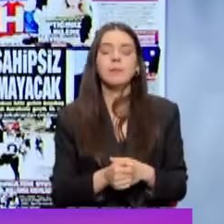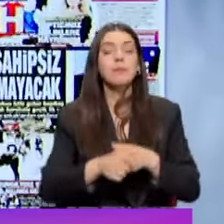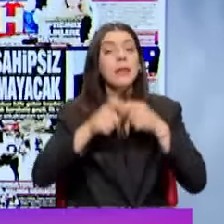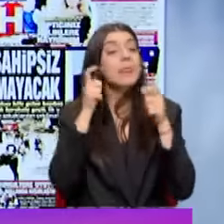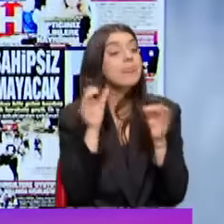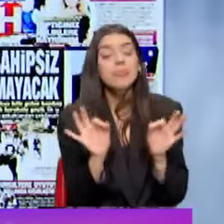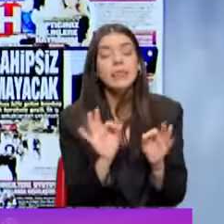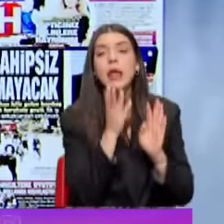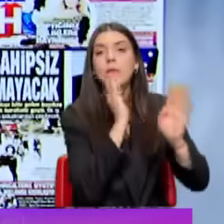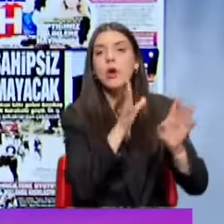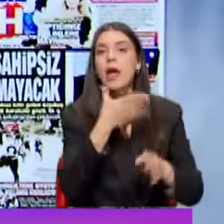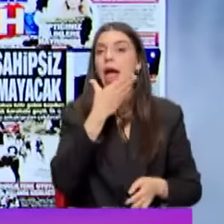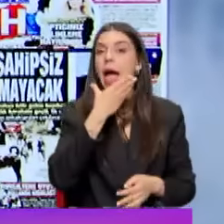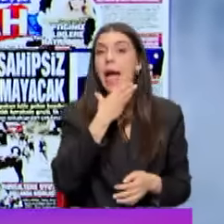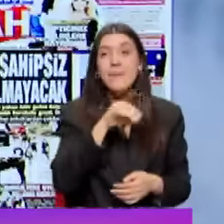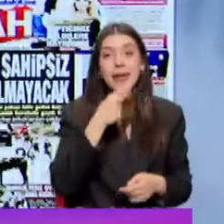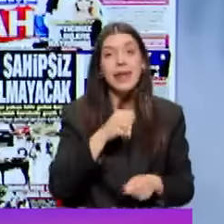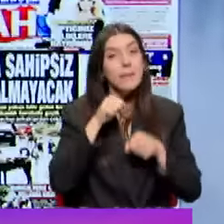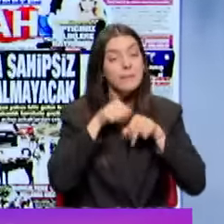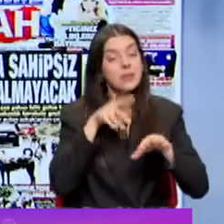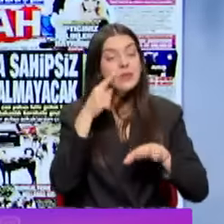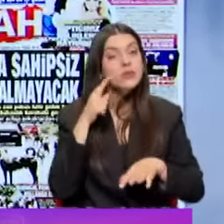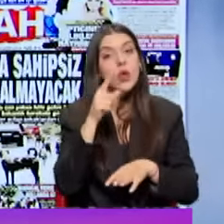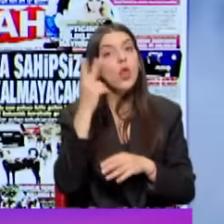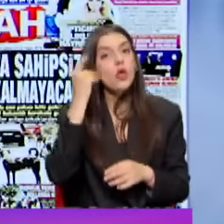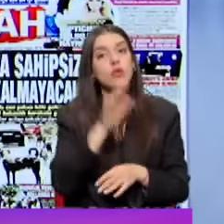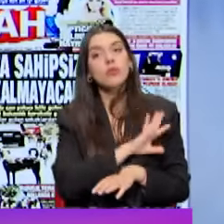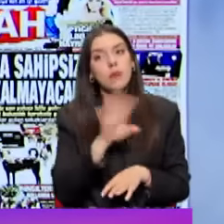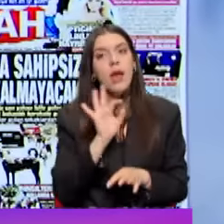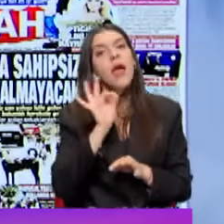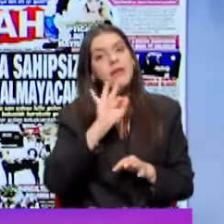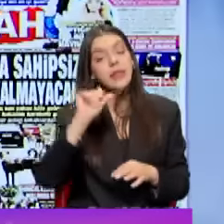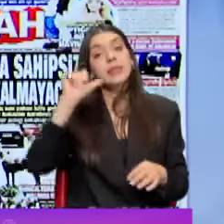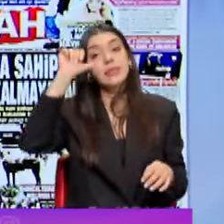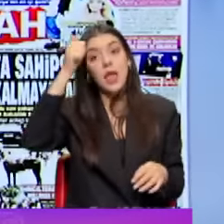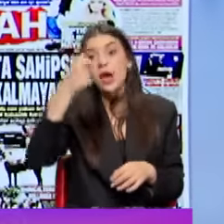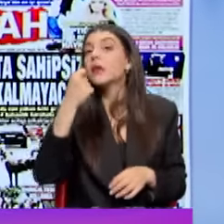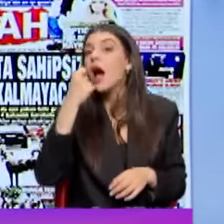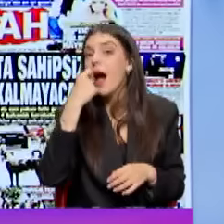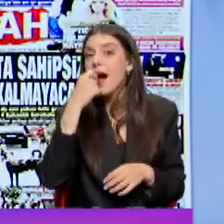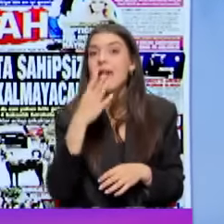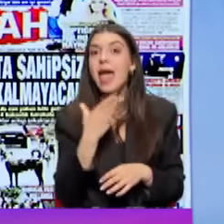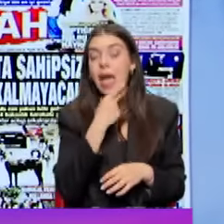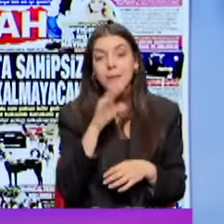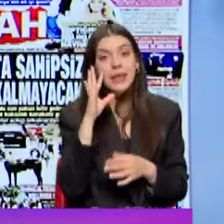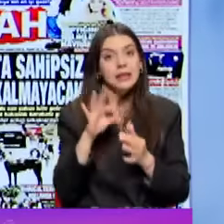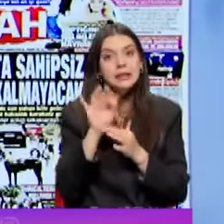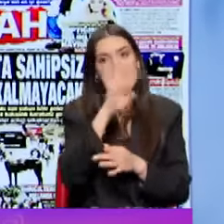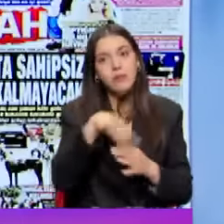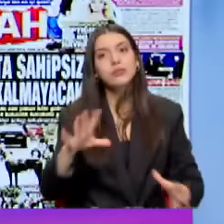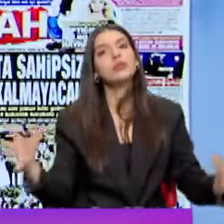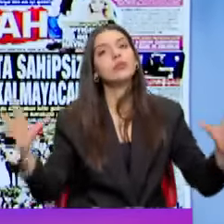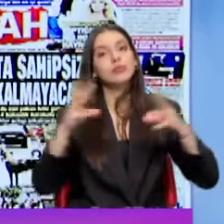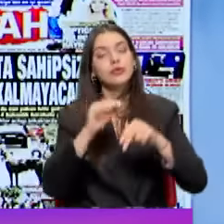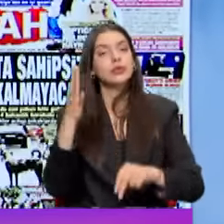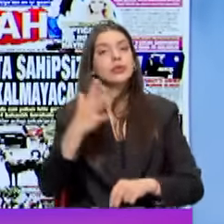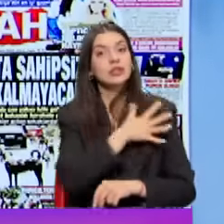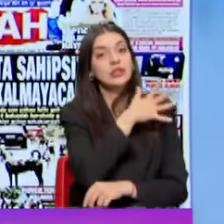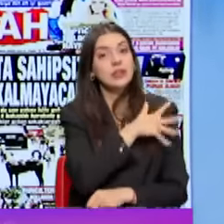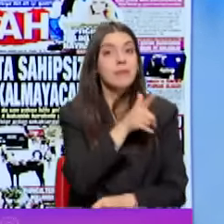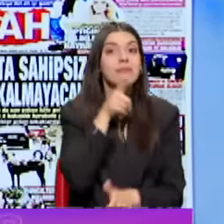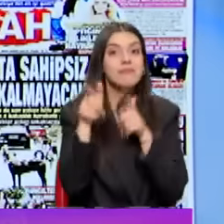mitingini unutturma demiş çok önemli emekliler için diyor Evet yarın Ankara'da emekliler bir Ar araya geliyorlar Ana muhalefet Partisi'nin